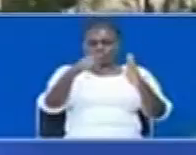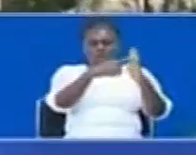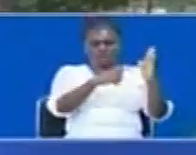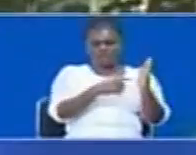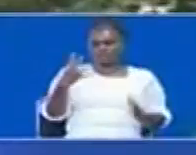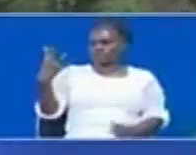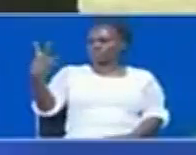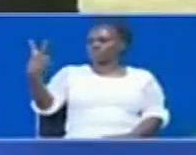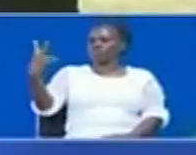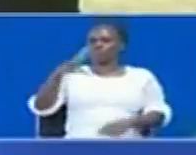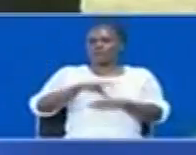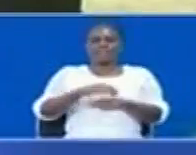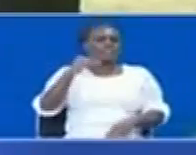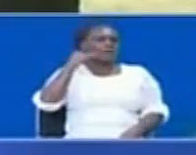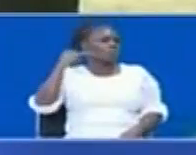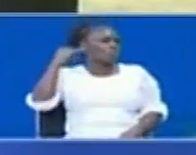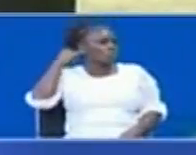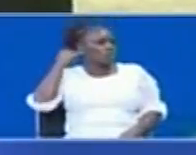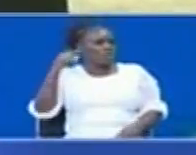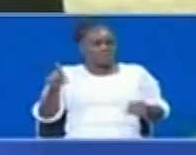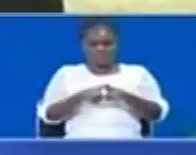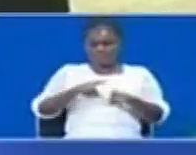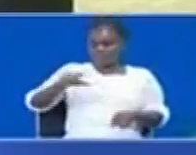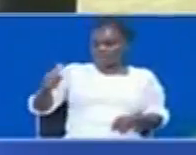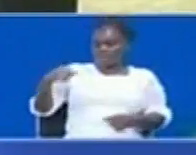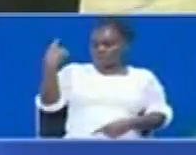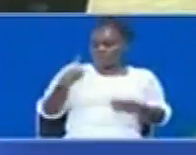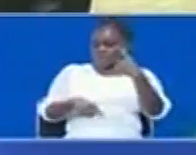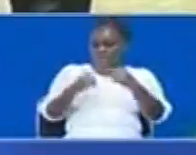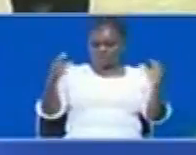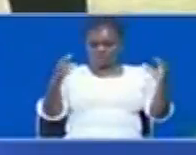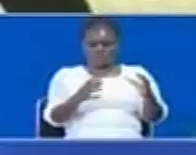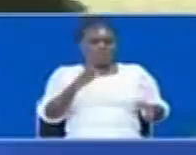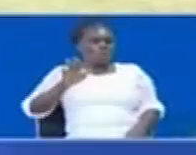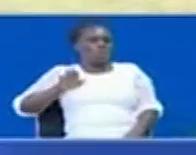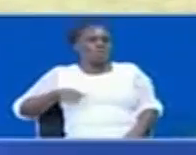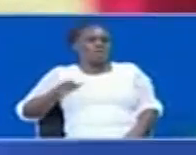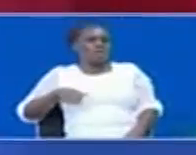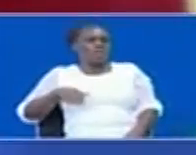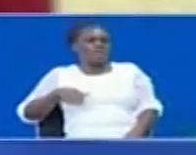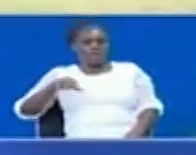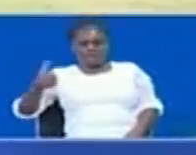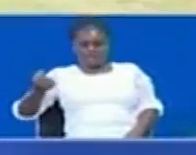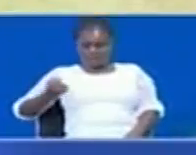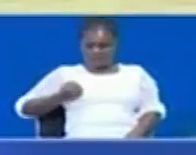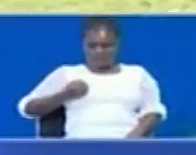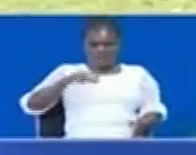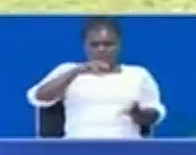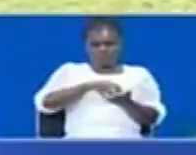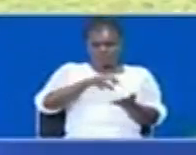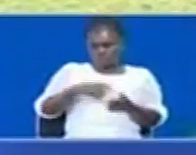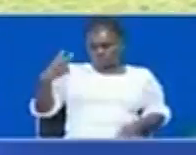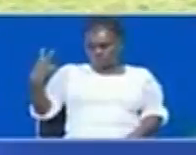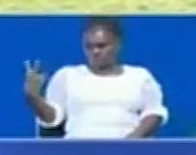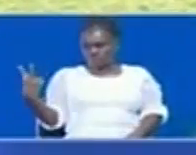42 katika mkondo wa Nakuru. Nyambura Muigai alitajwa kama mshindi katika upande wa kinadada, huku Melvin Stenman akichukua nafasi ya pili.